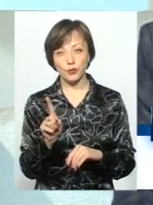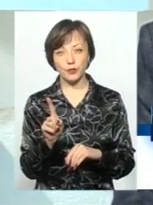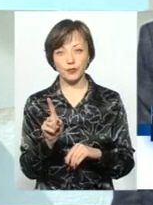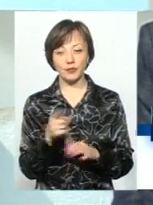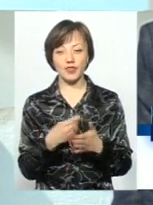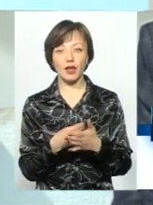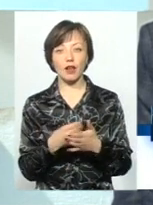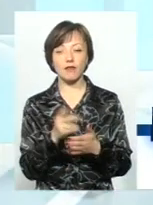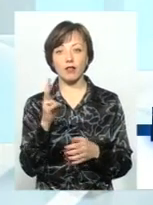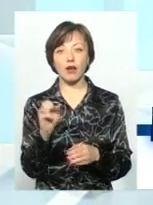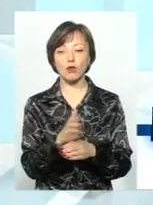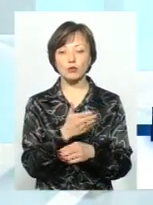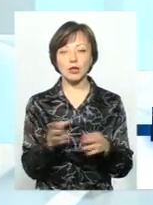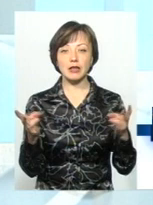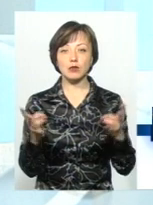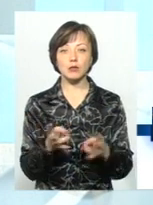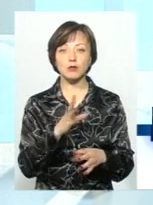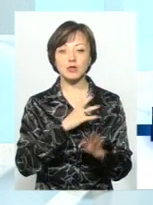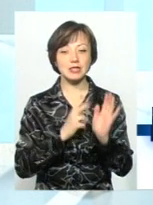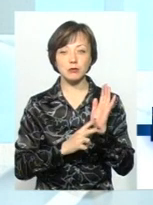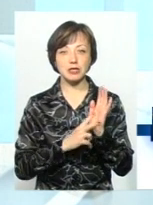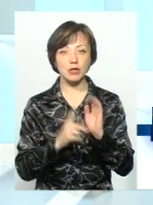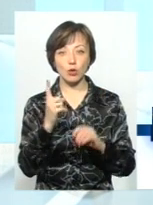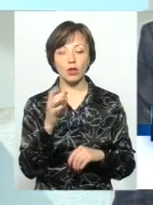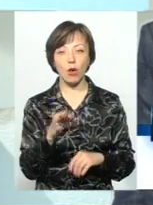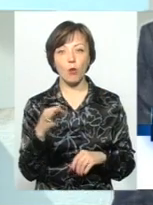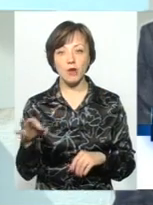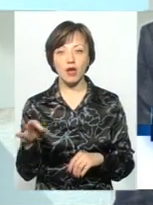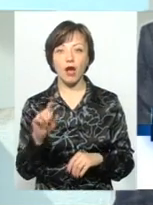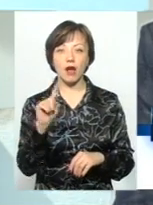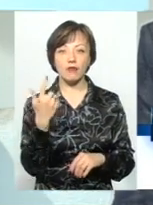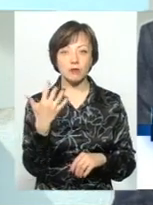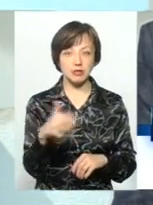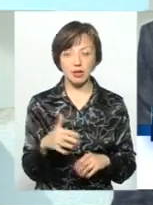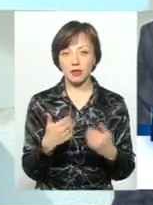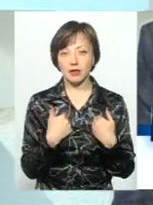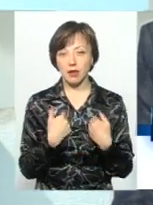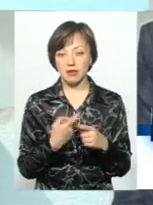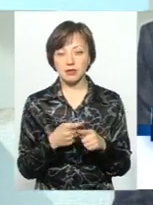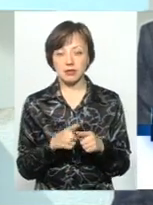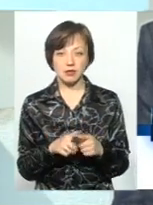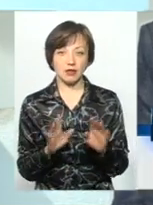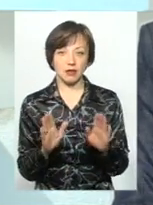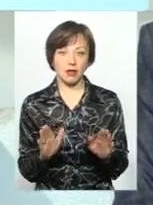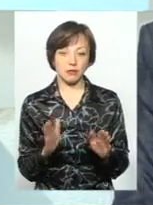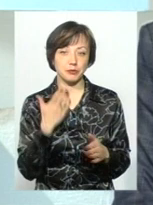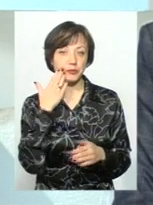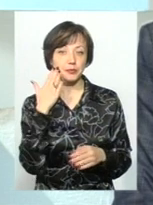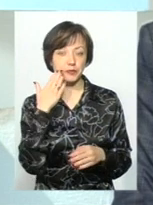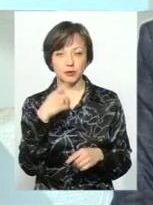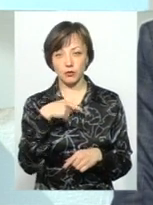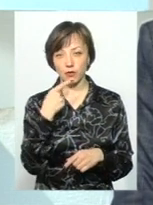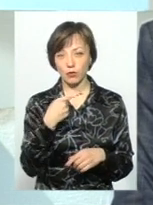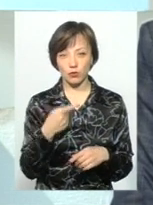той тариф на розподіл необхідно вже був, щоб не 71 копійка, а гривня 50. Ну, я це образно, умовно говорити,